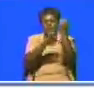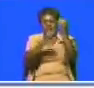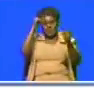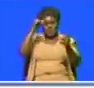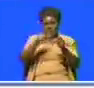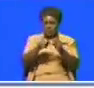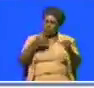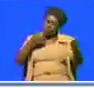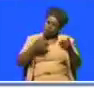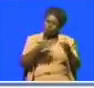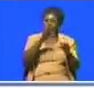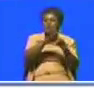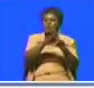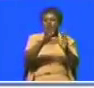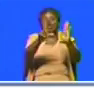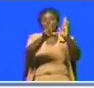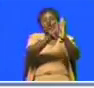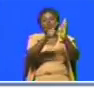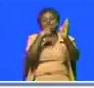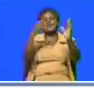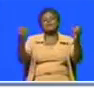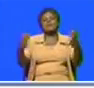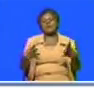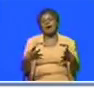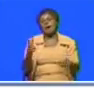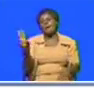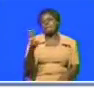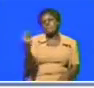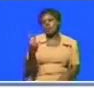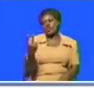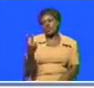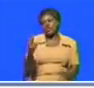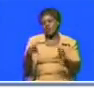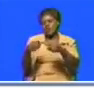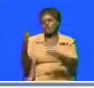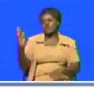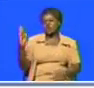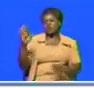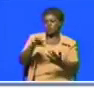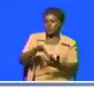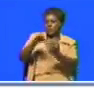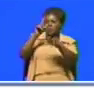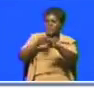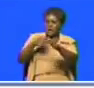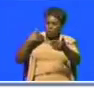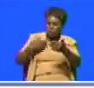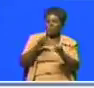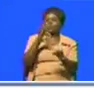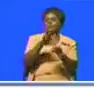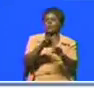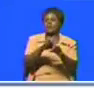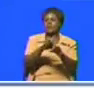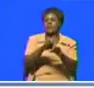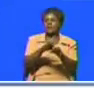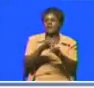kwamba tunaelekea uchaguzi na sheria inasema vizuri sana ya kwamba hawa wawili lazima wapewe ulinzi maalum wakati tunaelekea uchaguzi. Manake